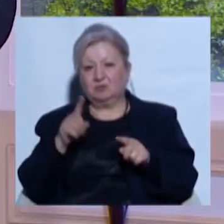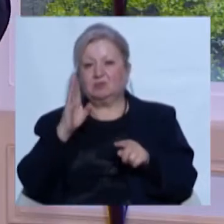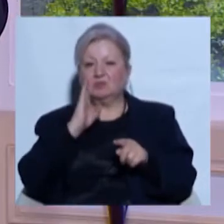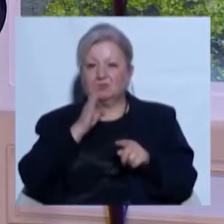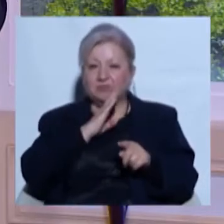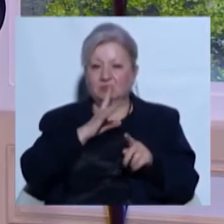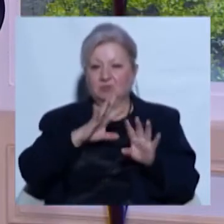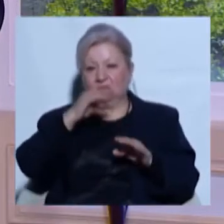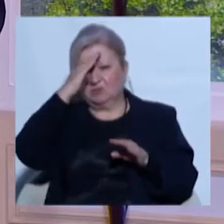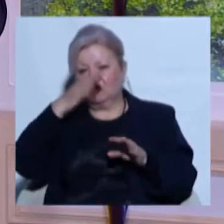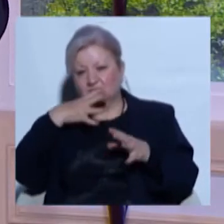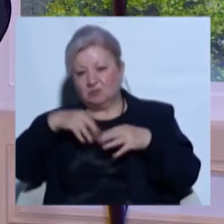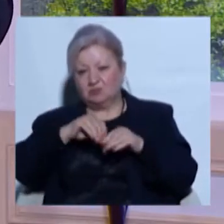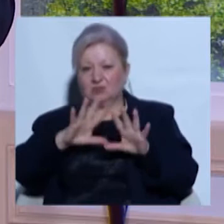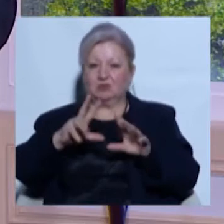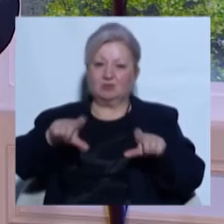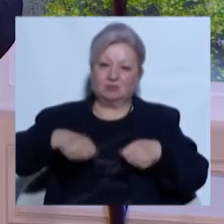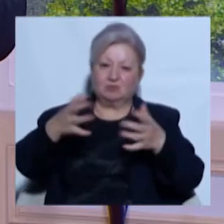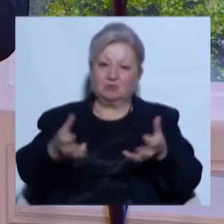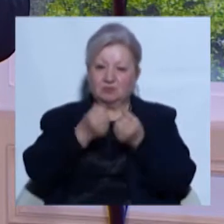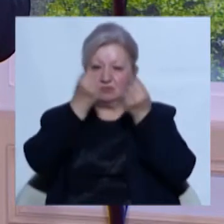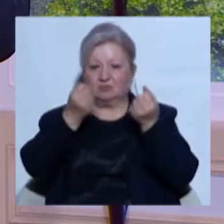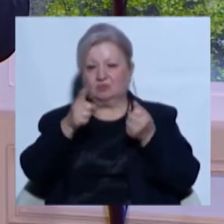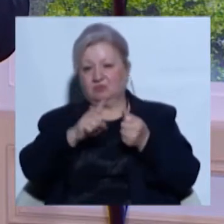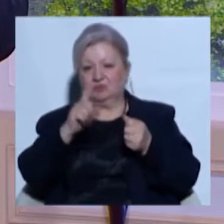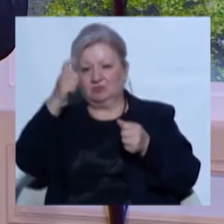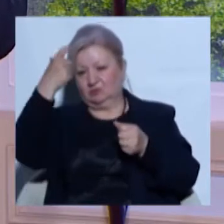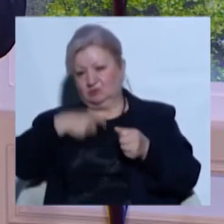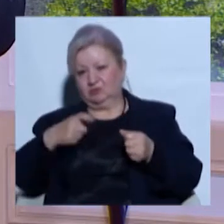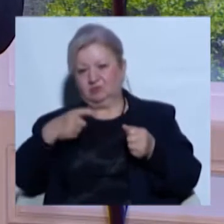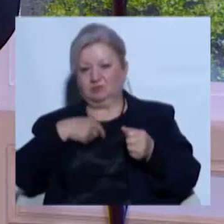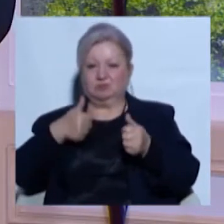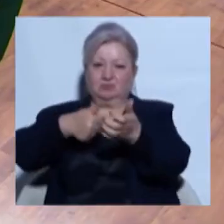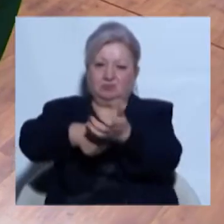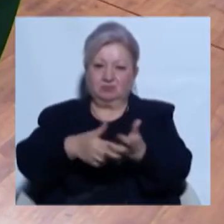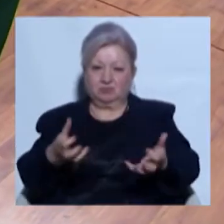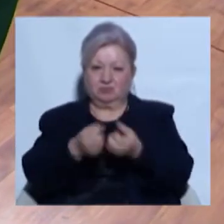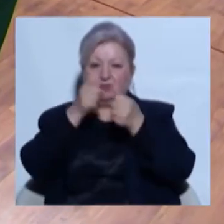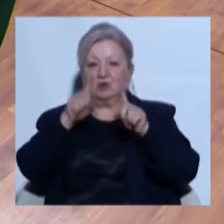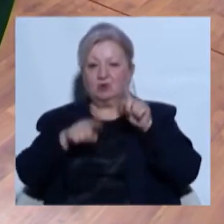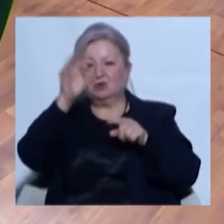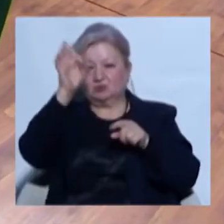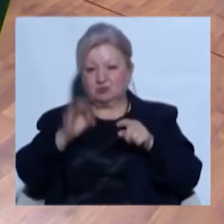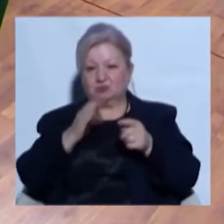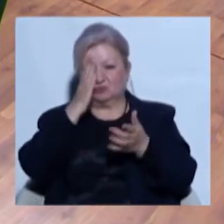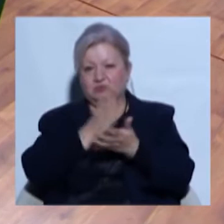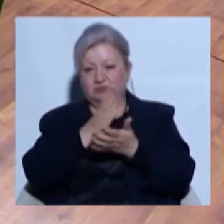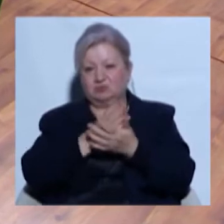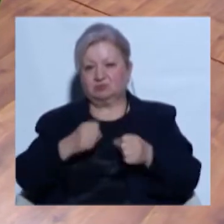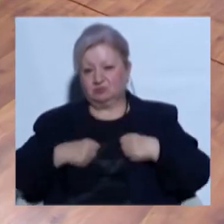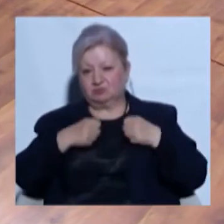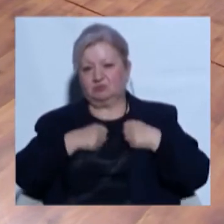მშობლისა, ხან გადამრჩენისა, მესიისა და ასე შემდეგ. Და ხშირად ამას ახერხებს